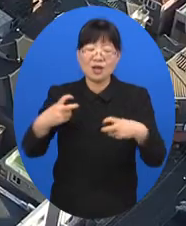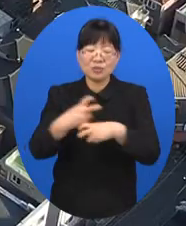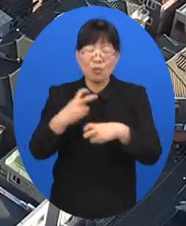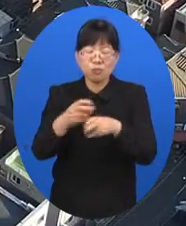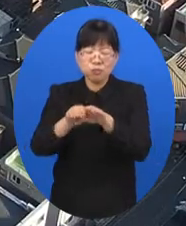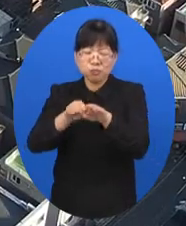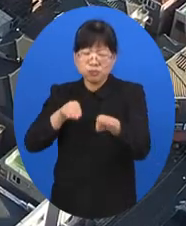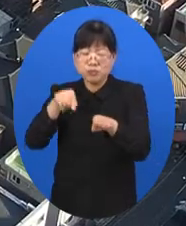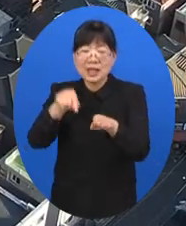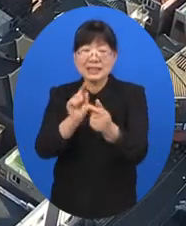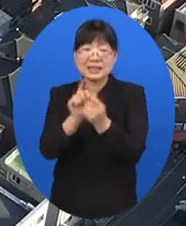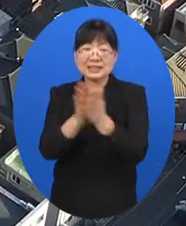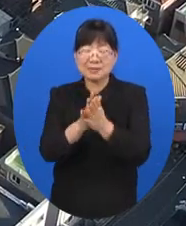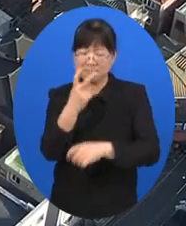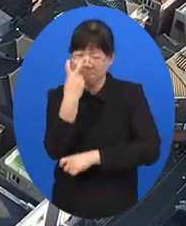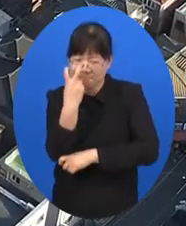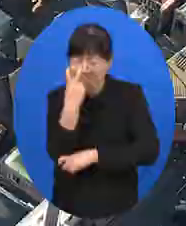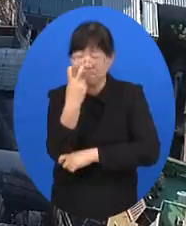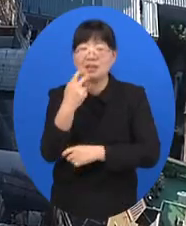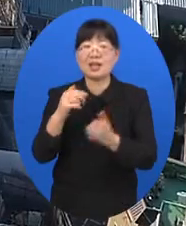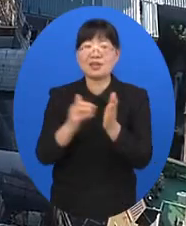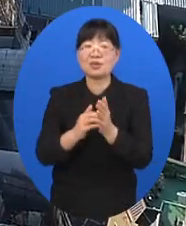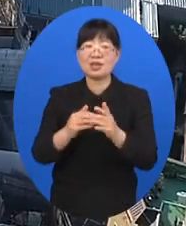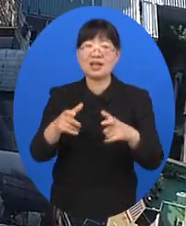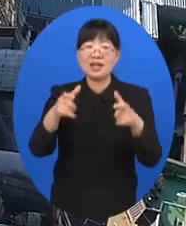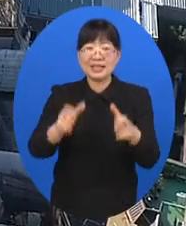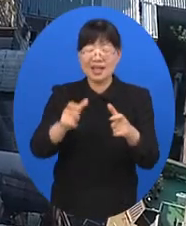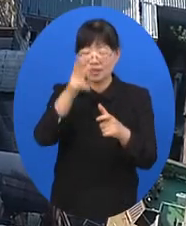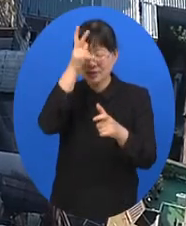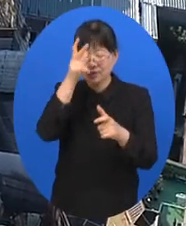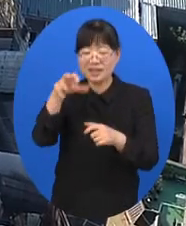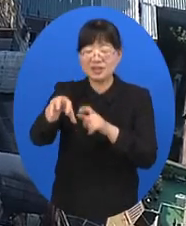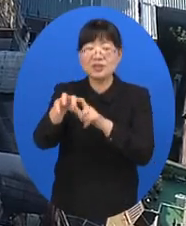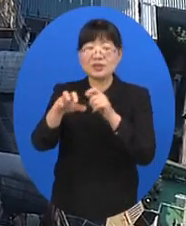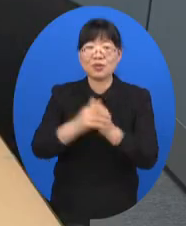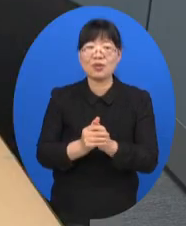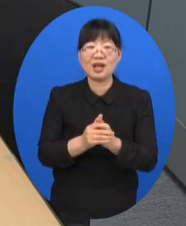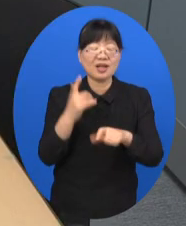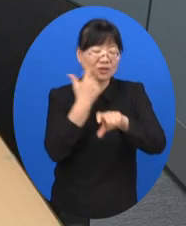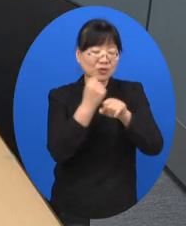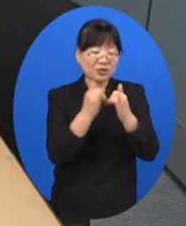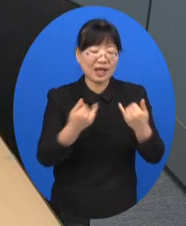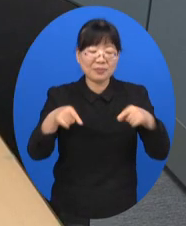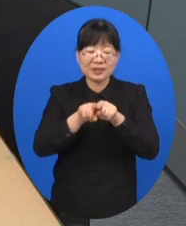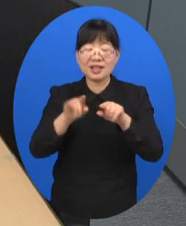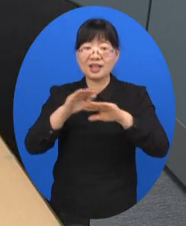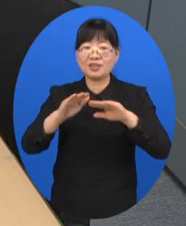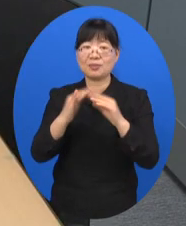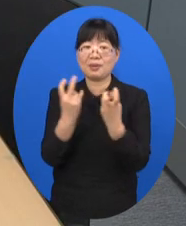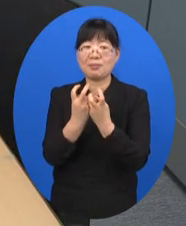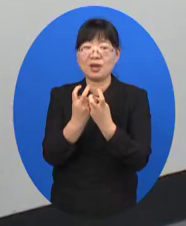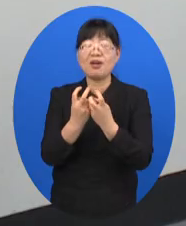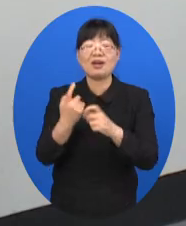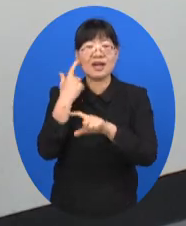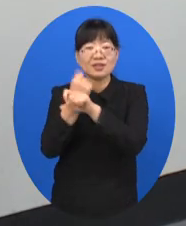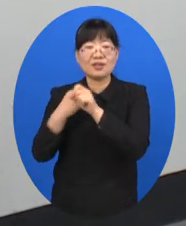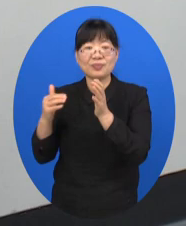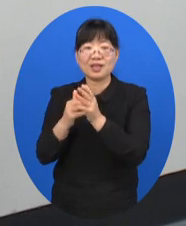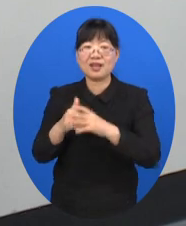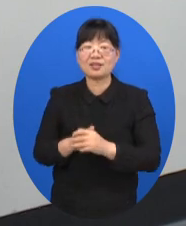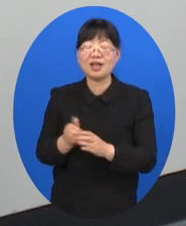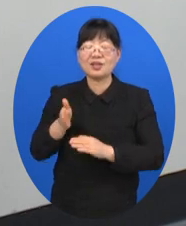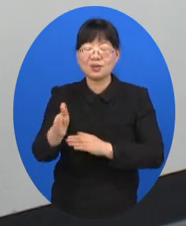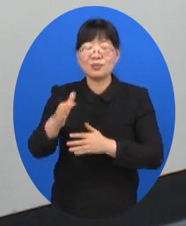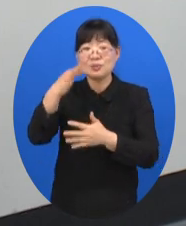현황을 조사하고 관할 경찰서, 교통공학 전문가와 함께 개선 방향을 정리했습니다. 교통공학 전문